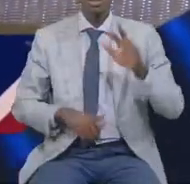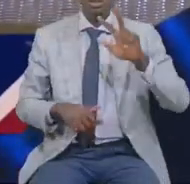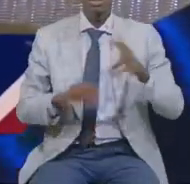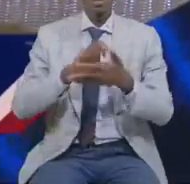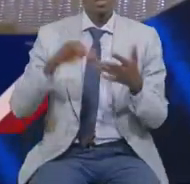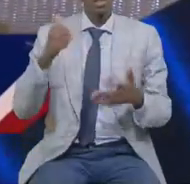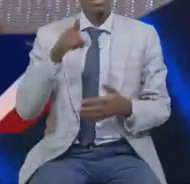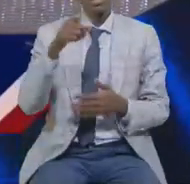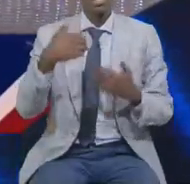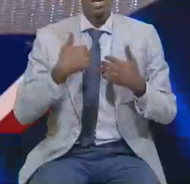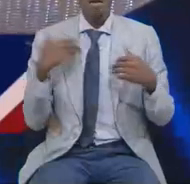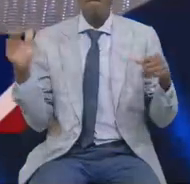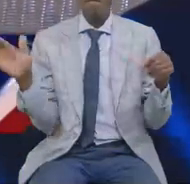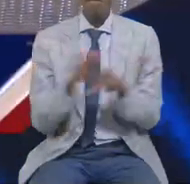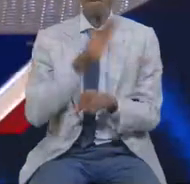Deuxième Timothée 3, 10.